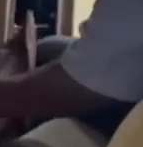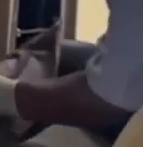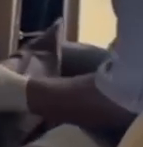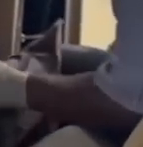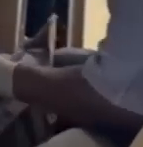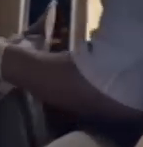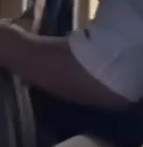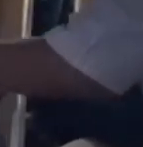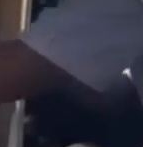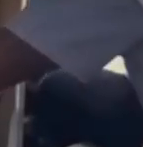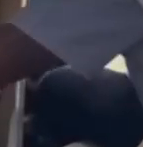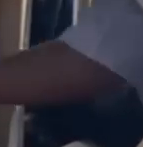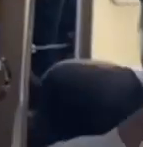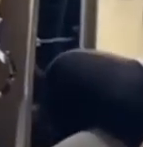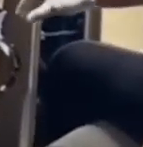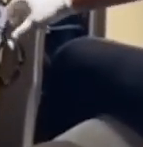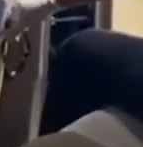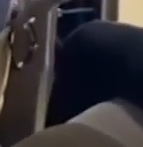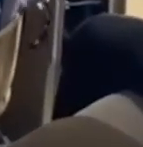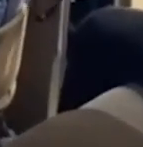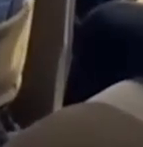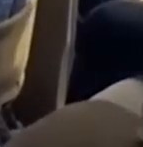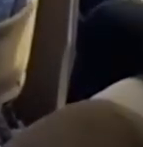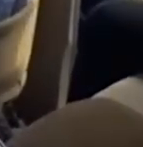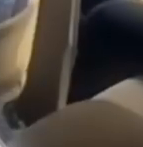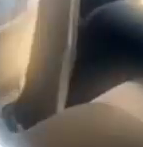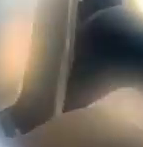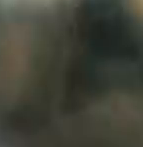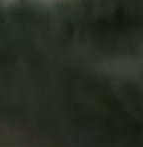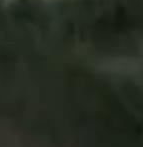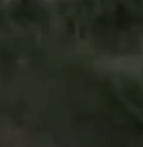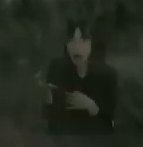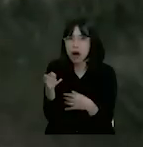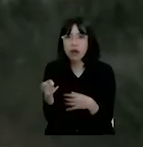tadi. Berapa lama kira-kira kematiannya gitu kan.